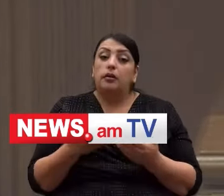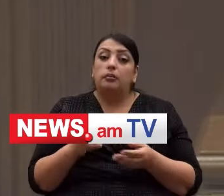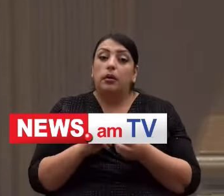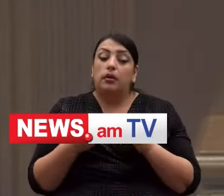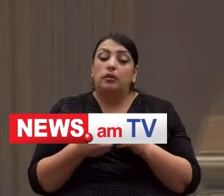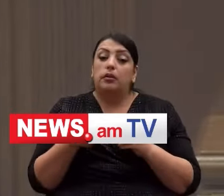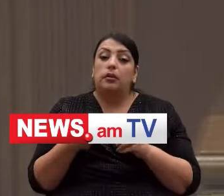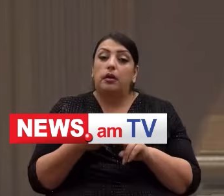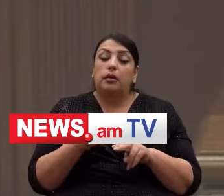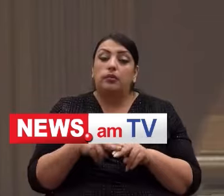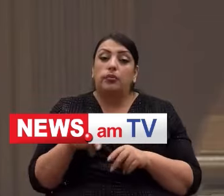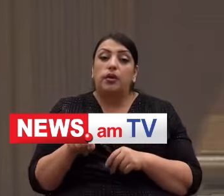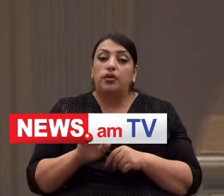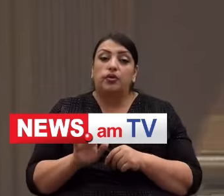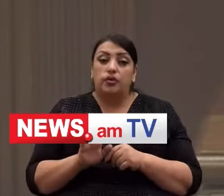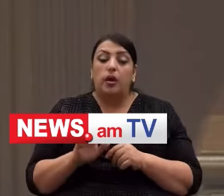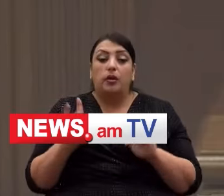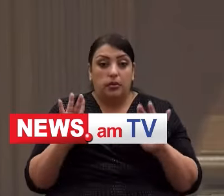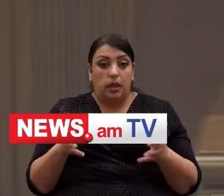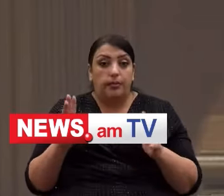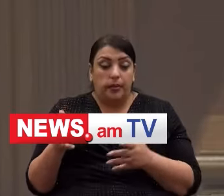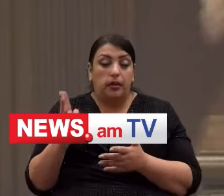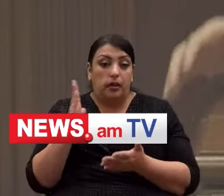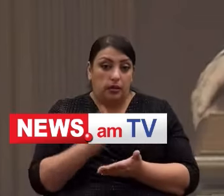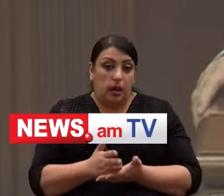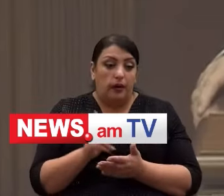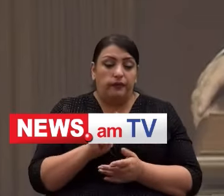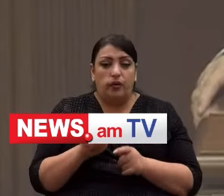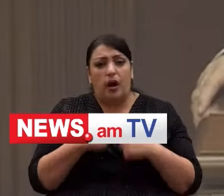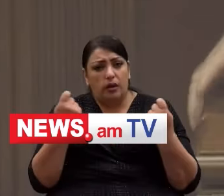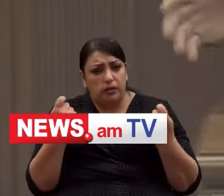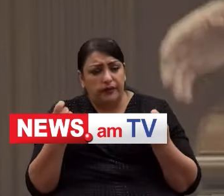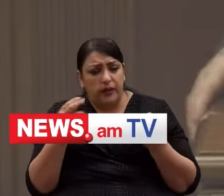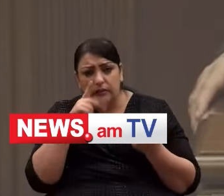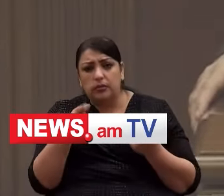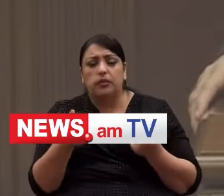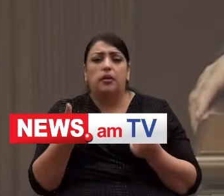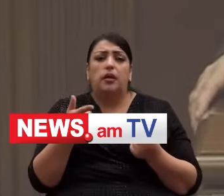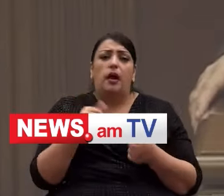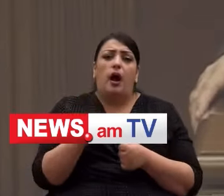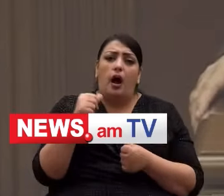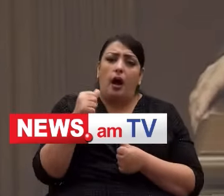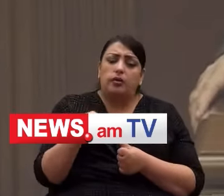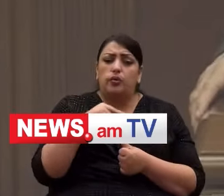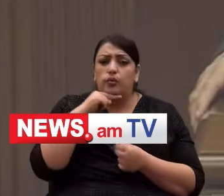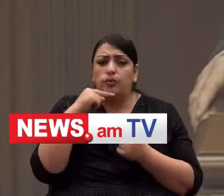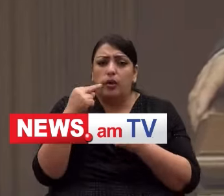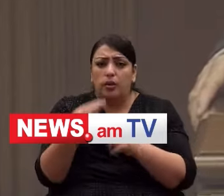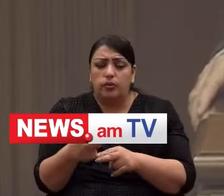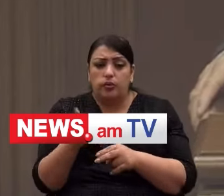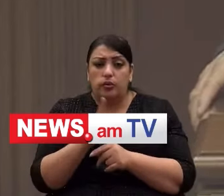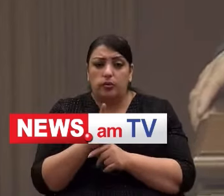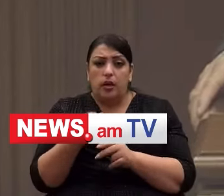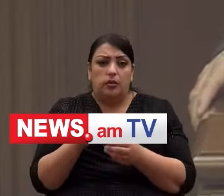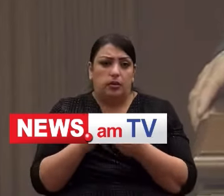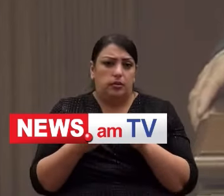էդի չի։ Իհարկե կան դեպքեր, որոնք խախտվել են, որոնք հատուկ ուշադրության արժանի են, բայց խնդիրը դրանք